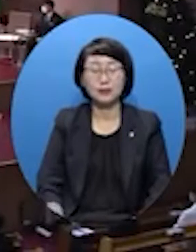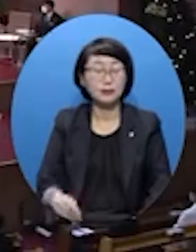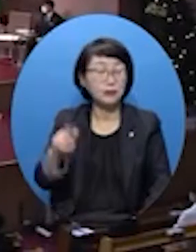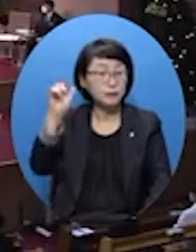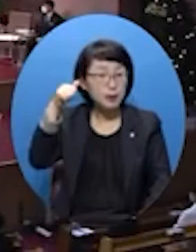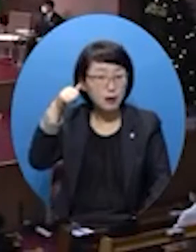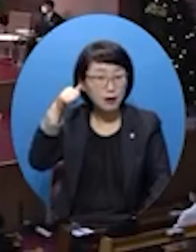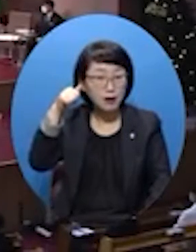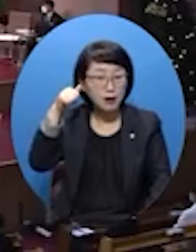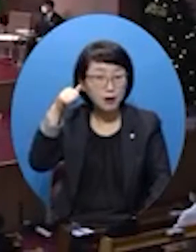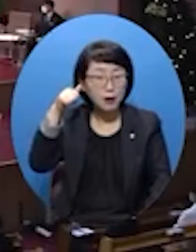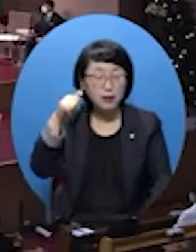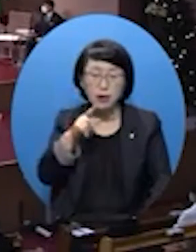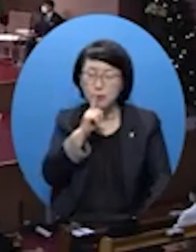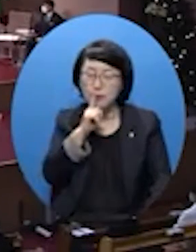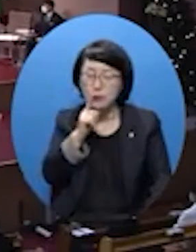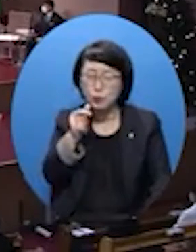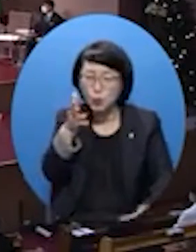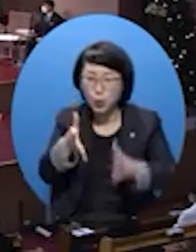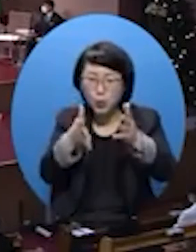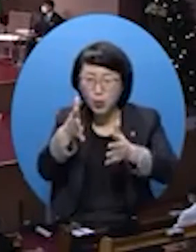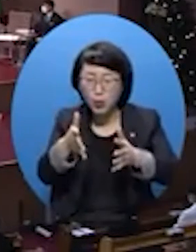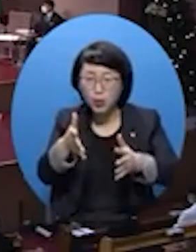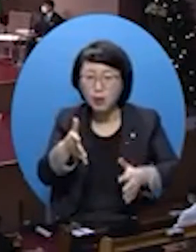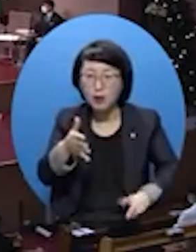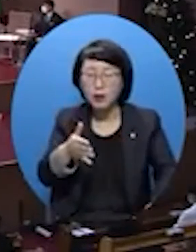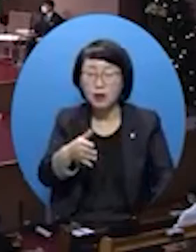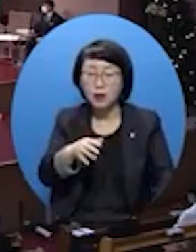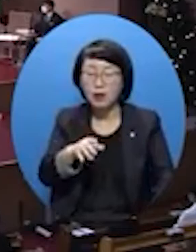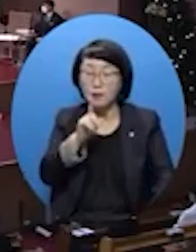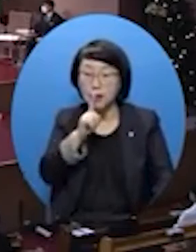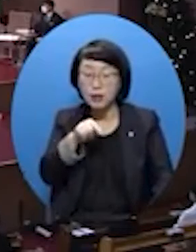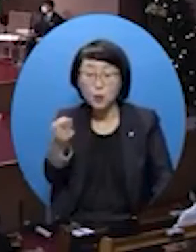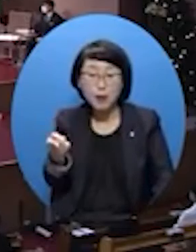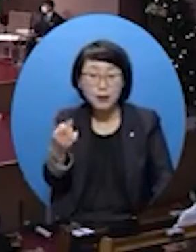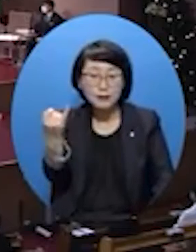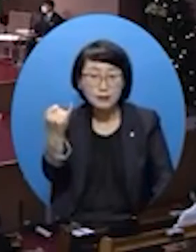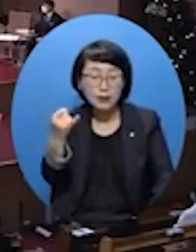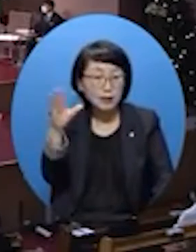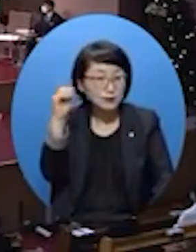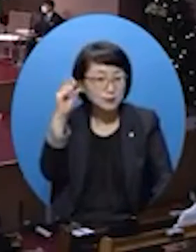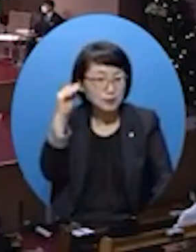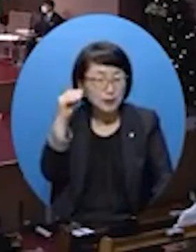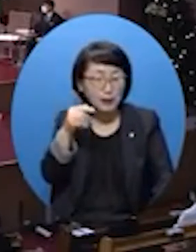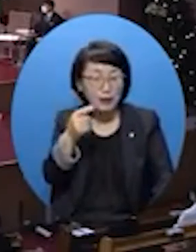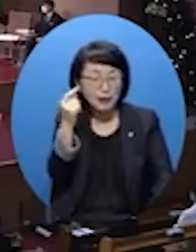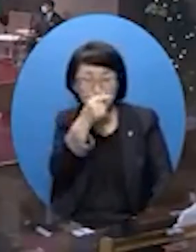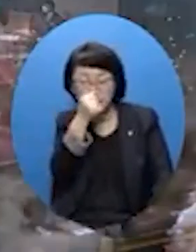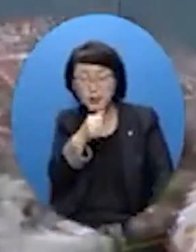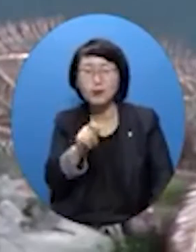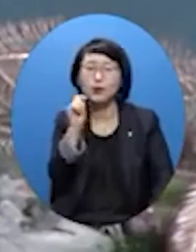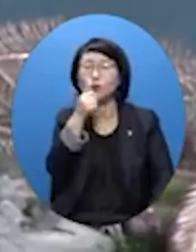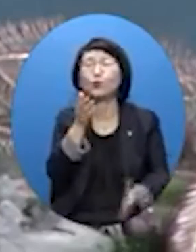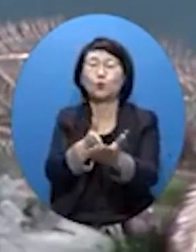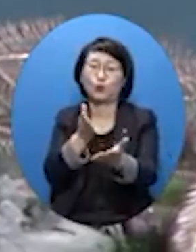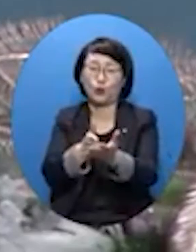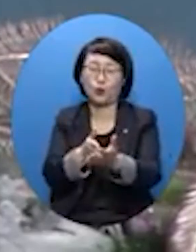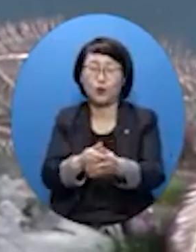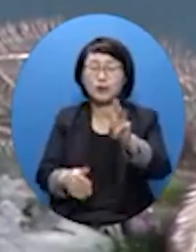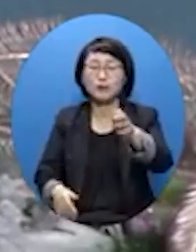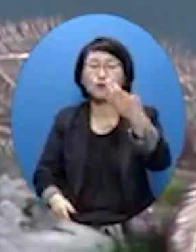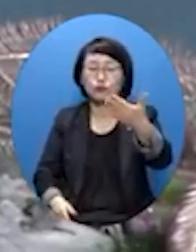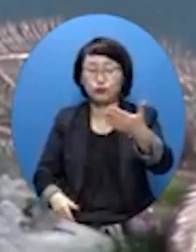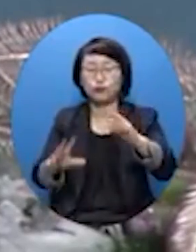듣지 못하니까 발음을 제대로 할 수 없습니다. 반복으로 말을 하면 옆에서 그것을 듣고 통역을 하고 해서 39개월